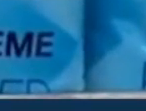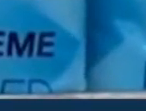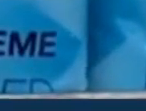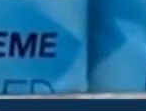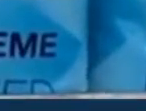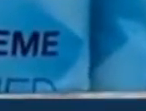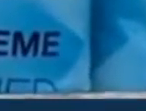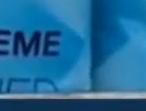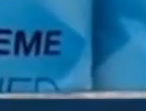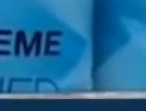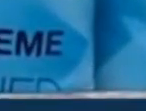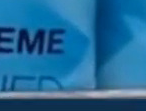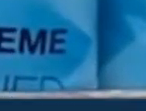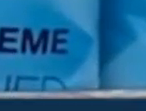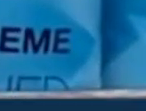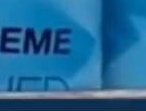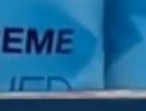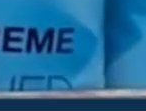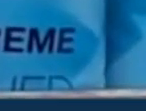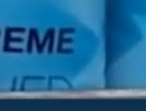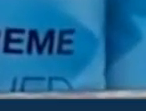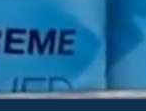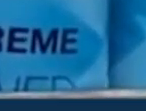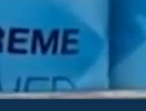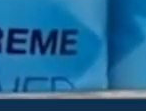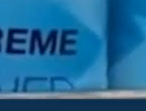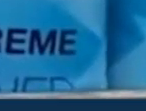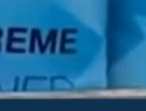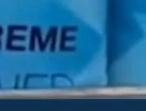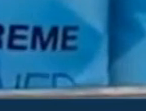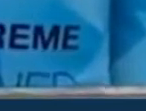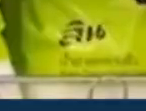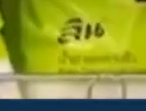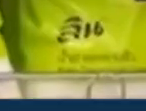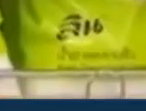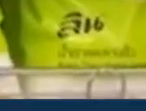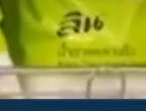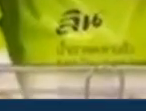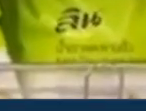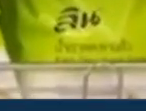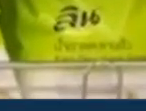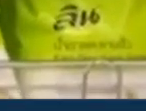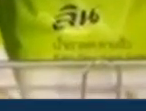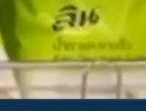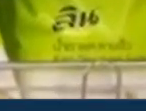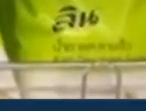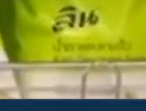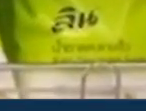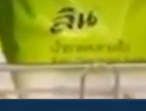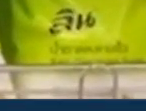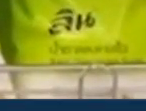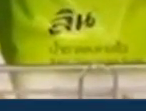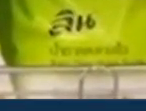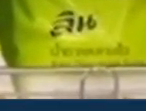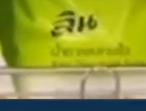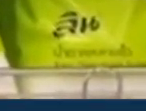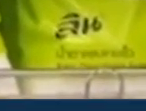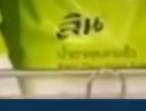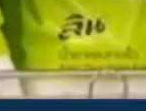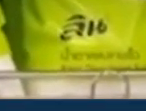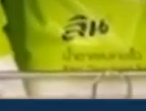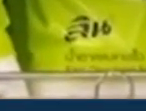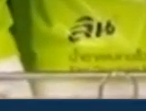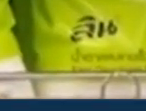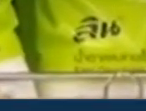แต่ละจังหวัดอื่นๆนั้นนะครับก็พิจารณาตามต้นทุนและก็ค่าขนส่งที่เกิดขึ้นจริง อย่างไรก็ตามหากพบว่าขายสูงกว่าราคาควบคุ